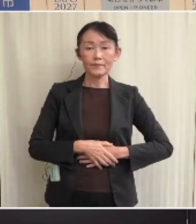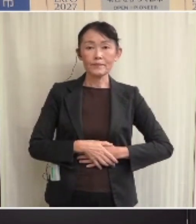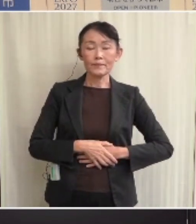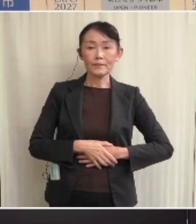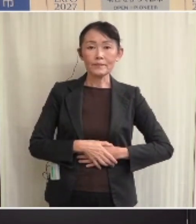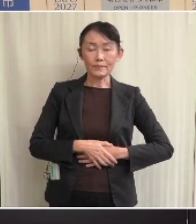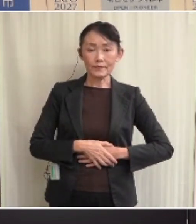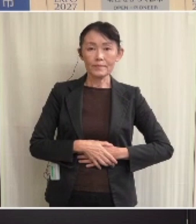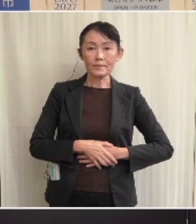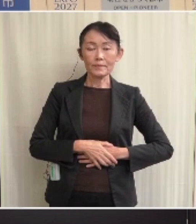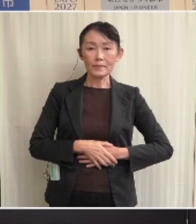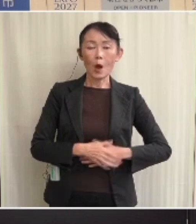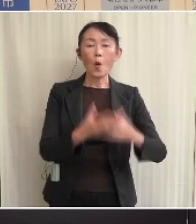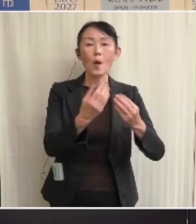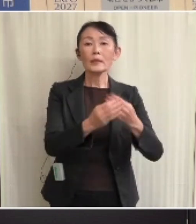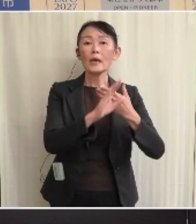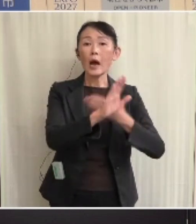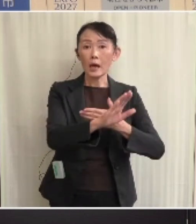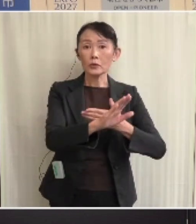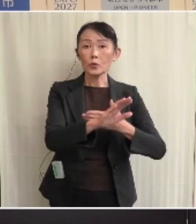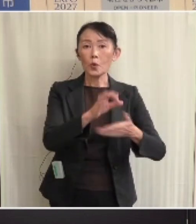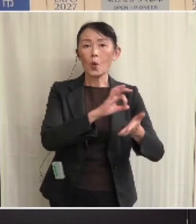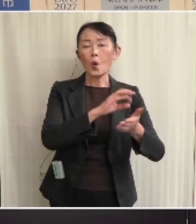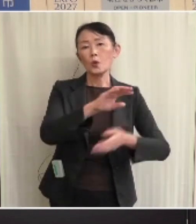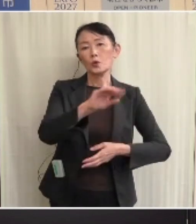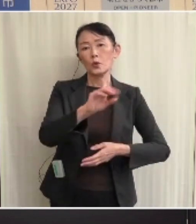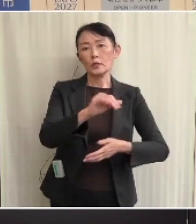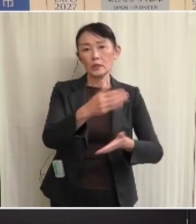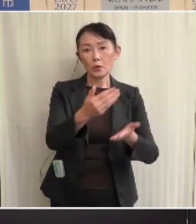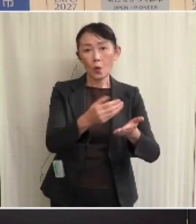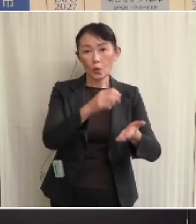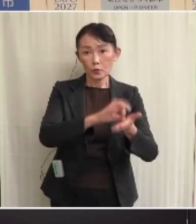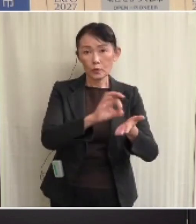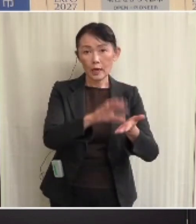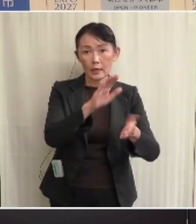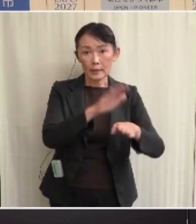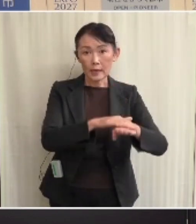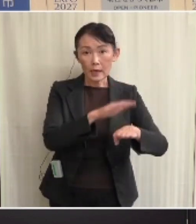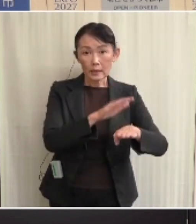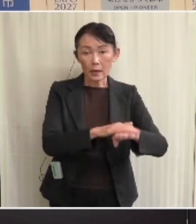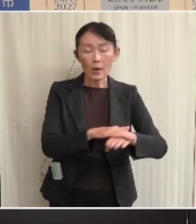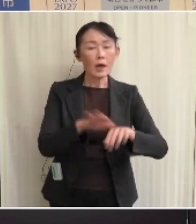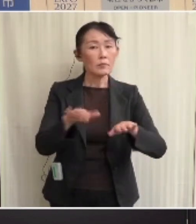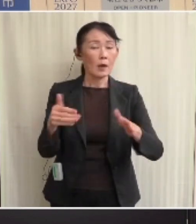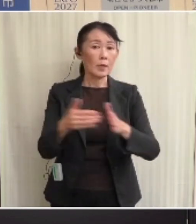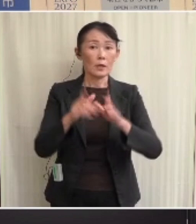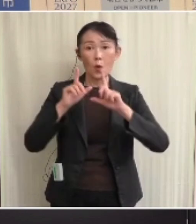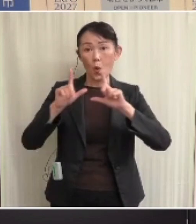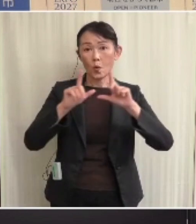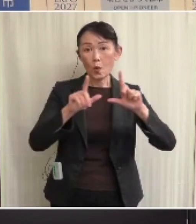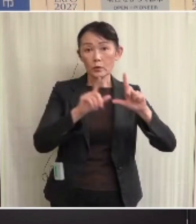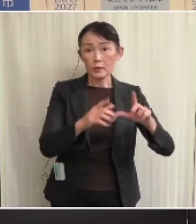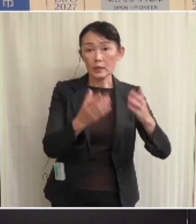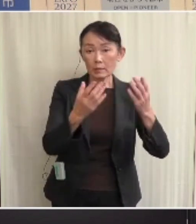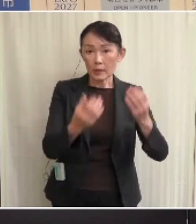利用に関してはですね、まあ、これまでご報告していることも点もございますし、またさまざ